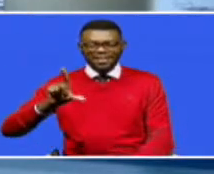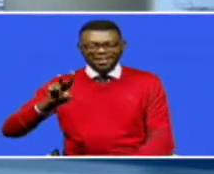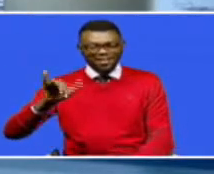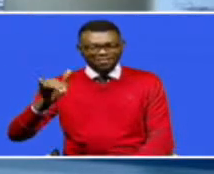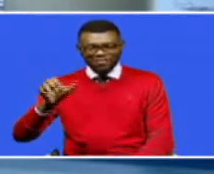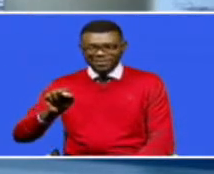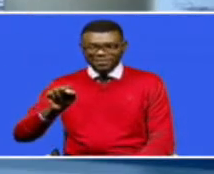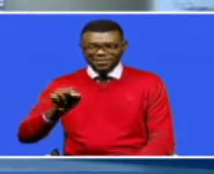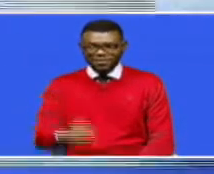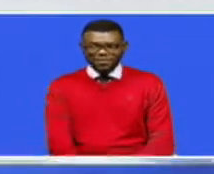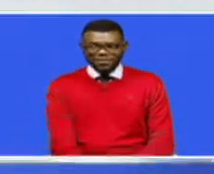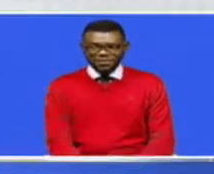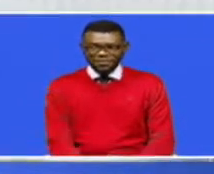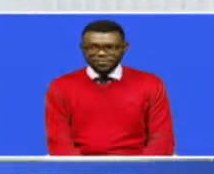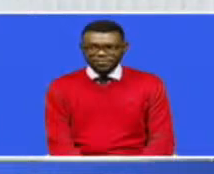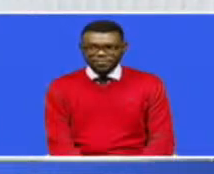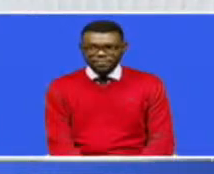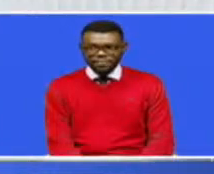Kosgey.